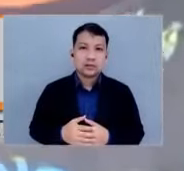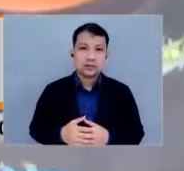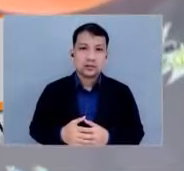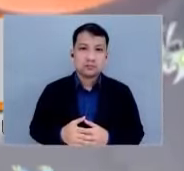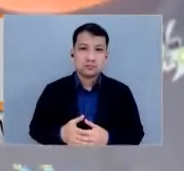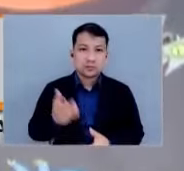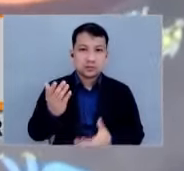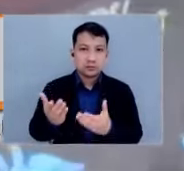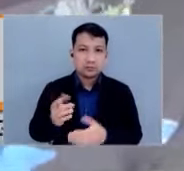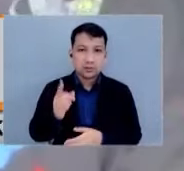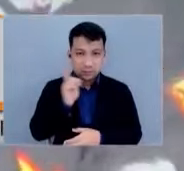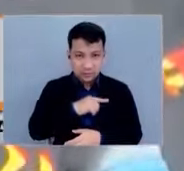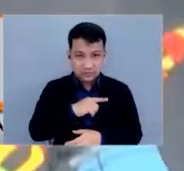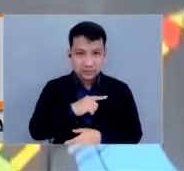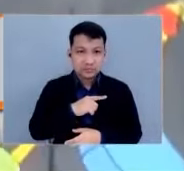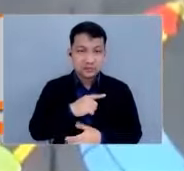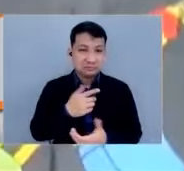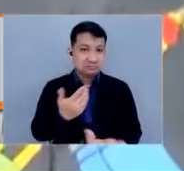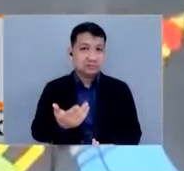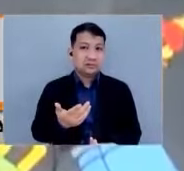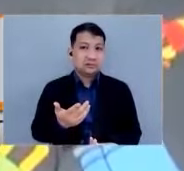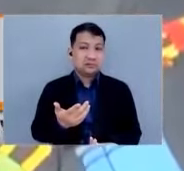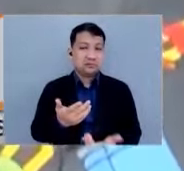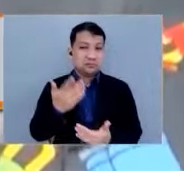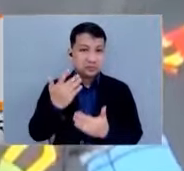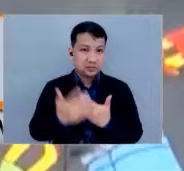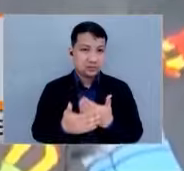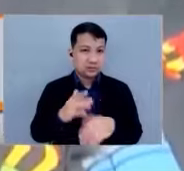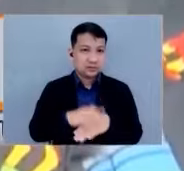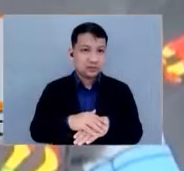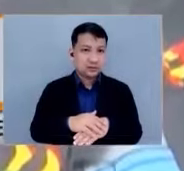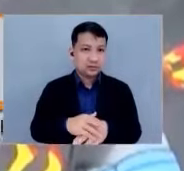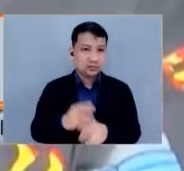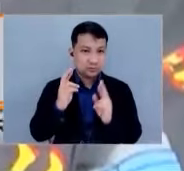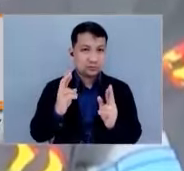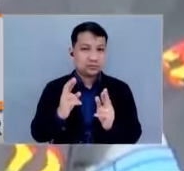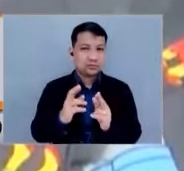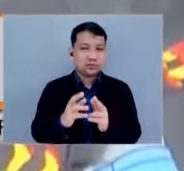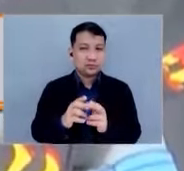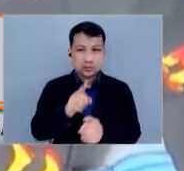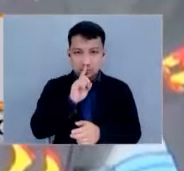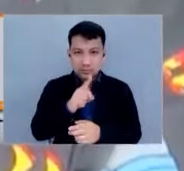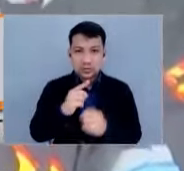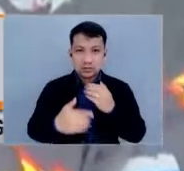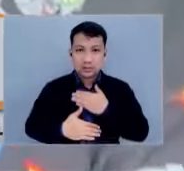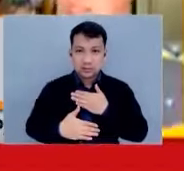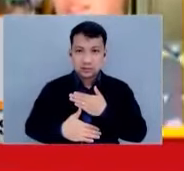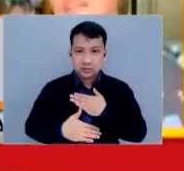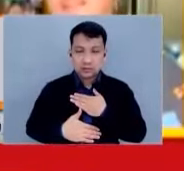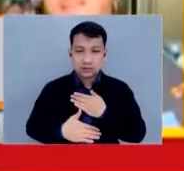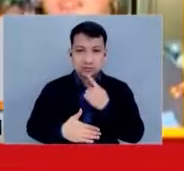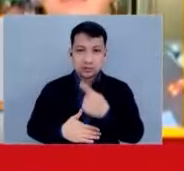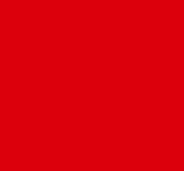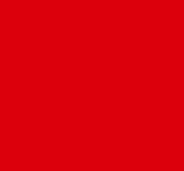false alarm. Oh. Diba? Sana totoo. Pero grabe daw happy, pinaka-happy daw si Derek.